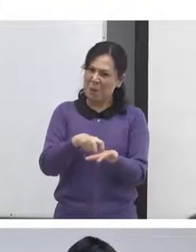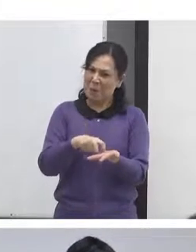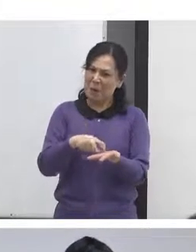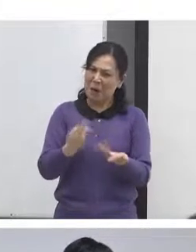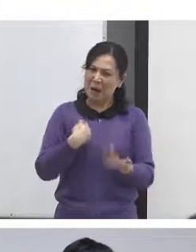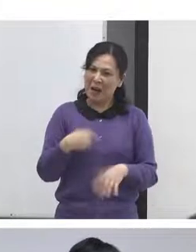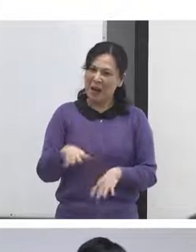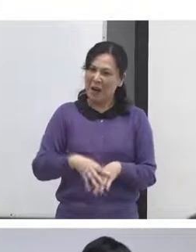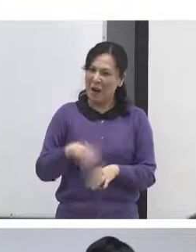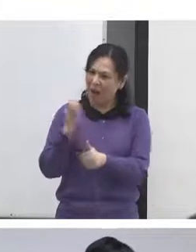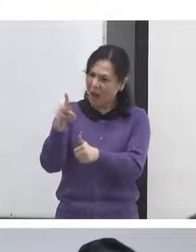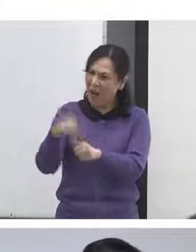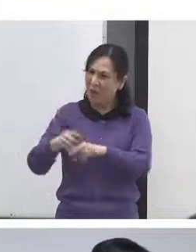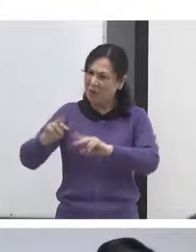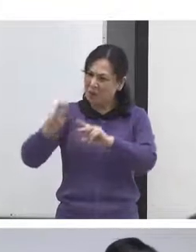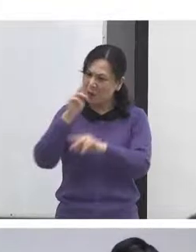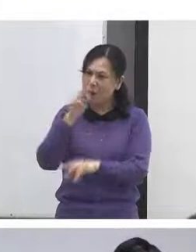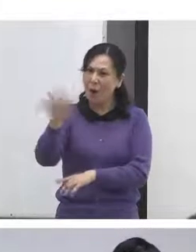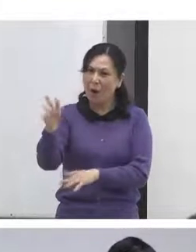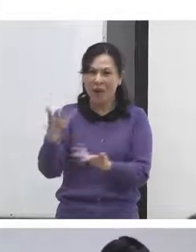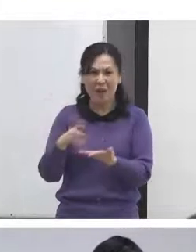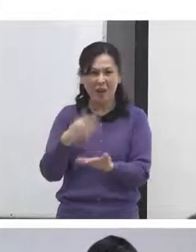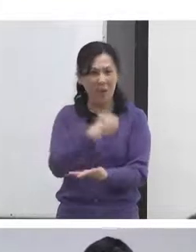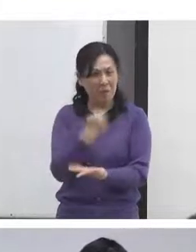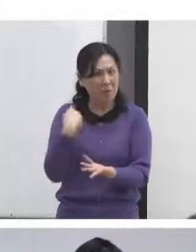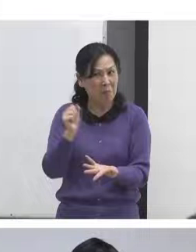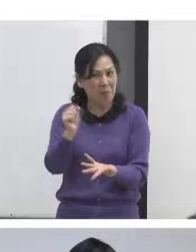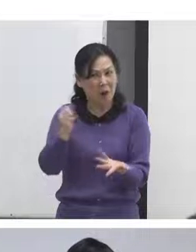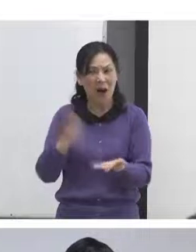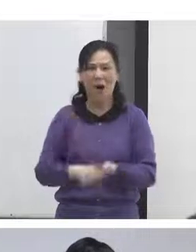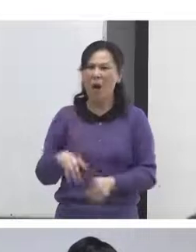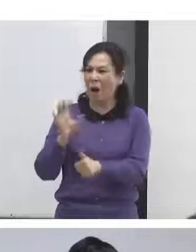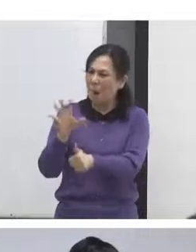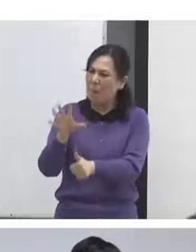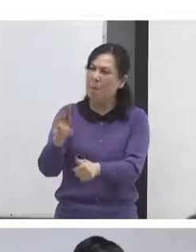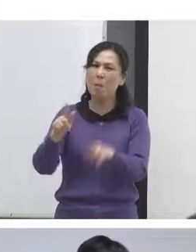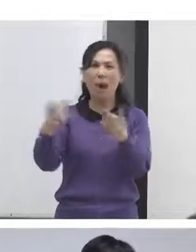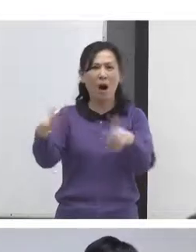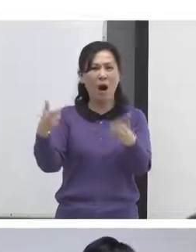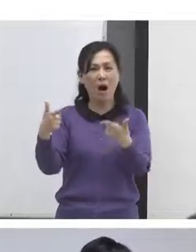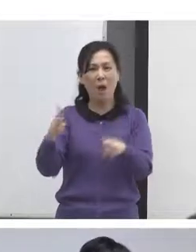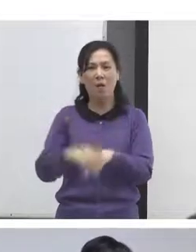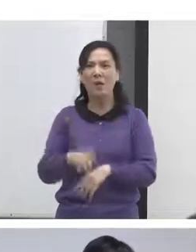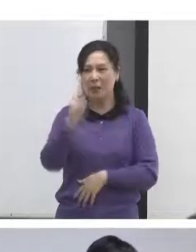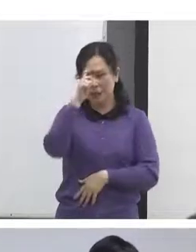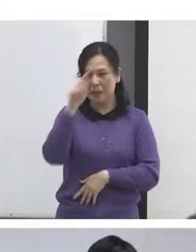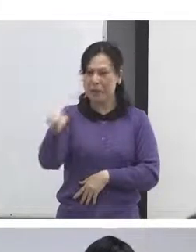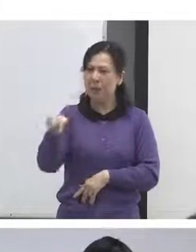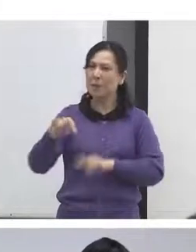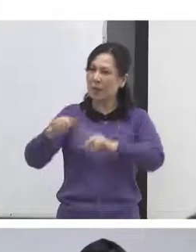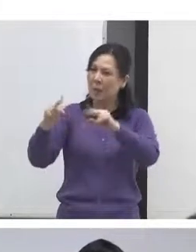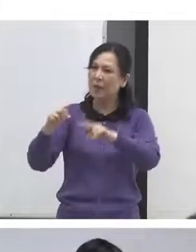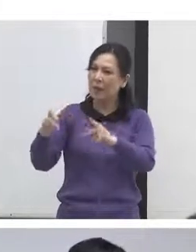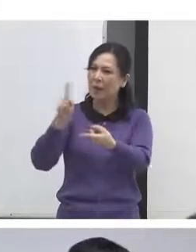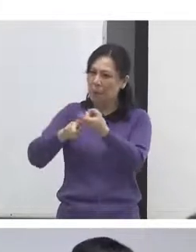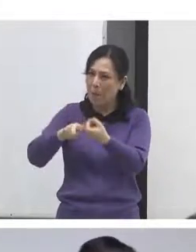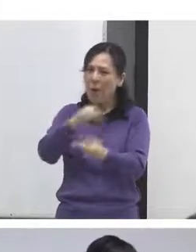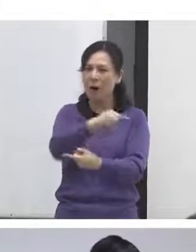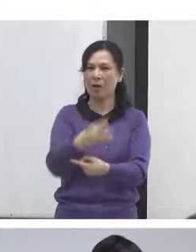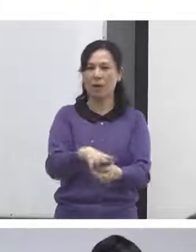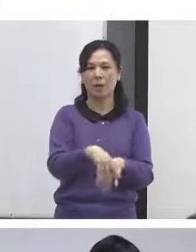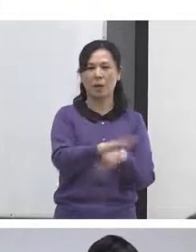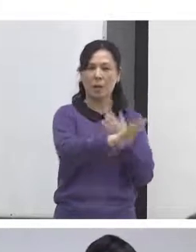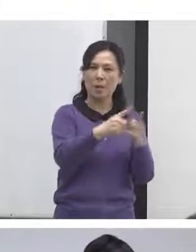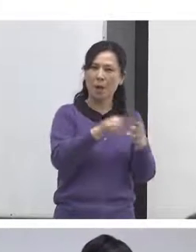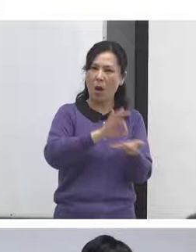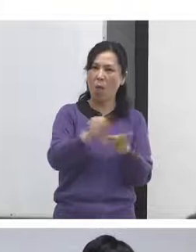能不能去讲有错误或什么，因为我原意并不是要去谴责你们有什么错误，我原意是希望你们可以更正，让更多人可以使用这样的东西。不过蛮庆